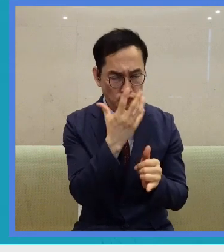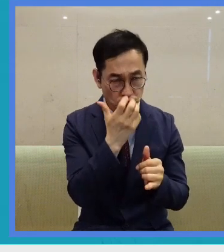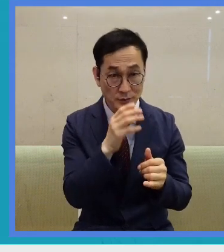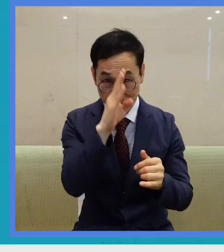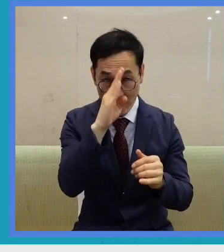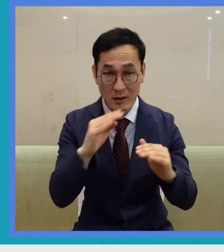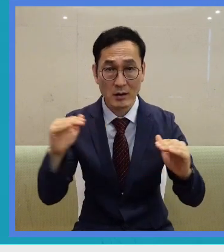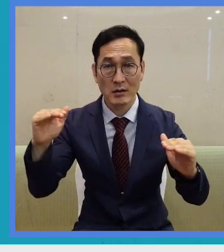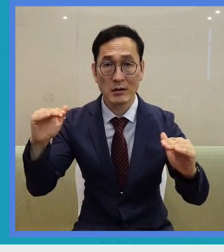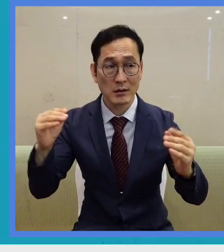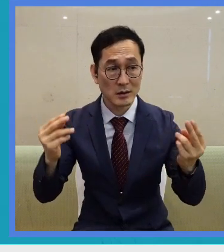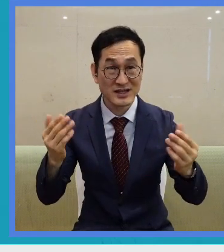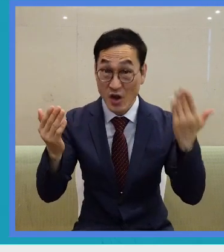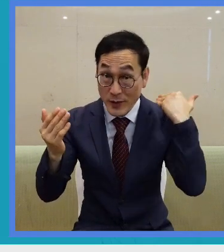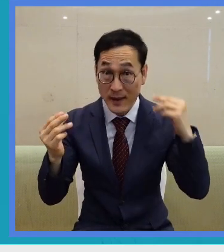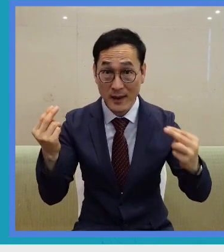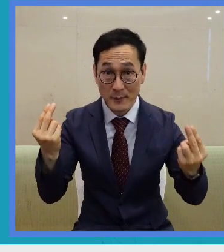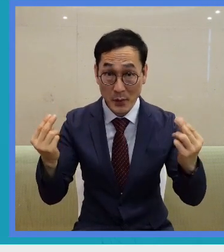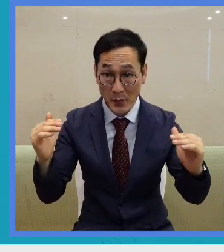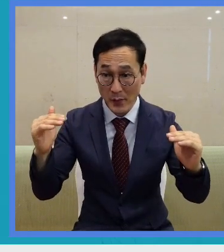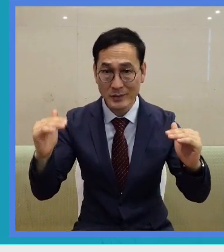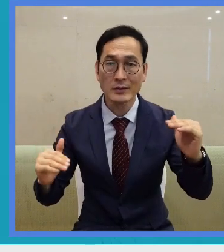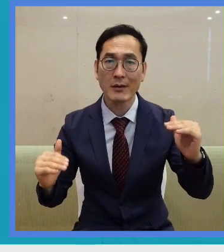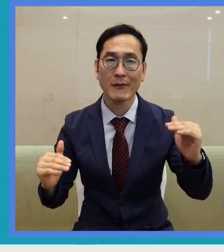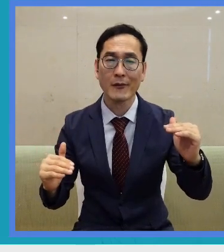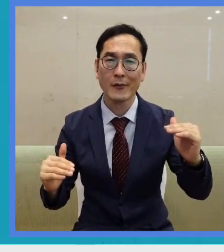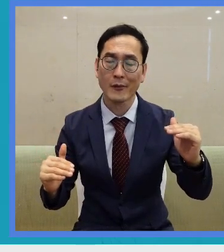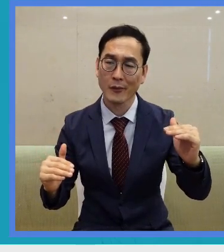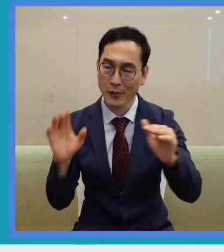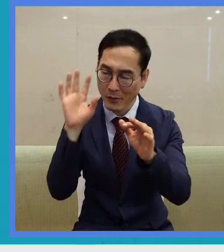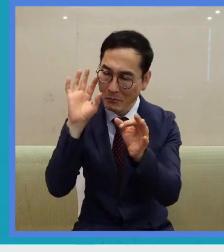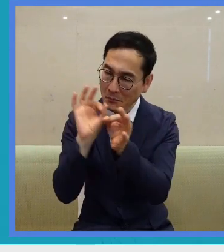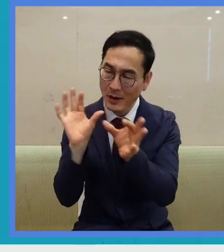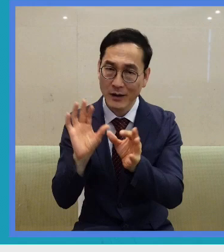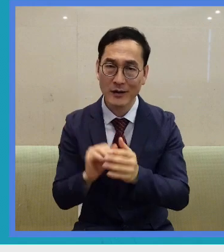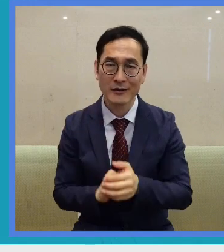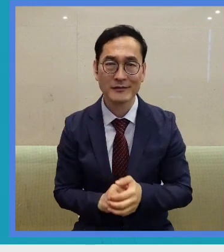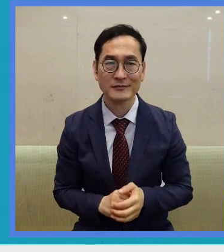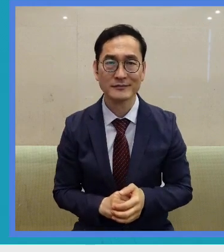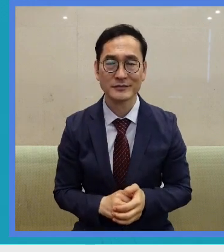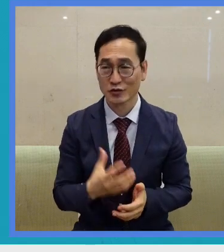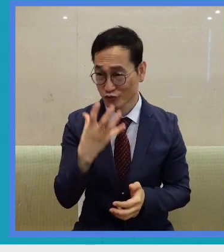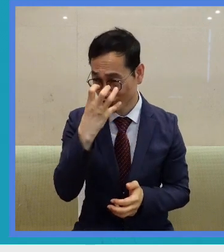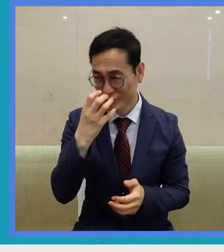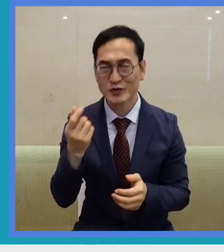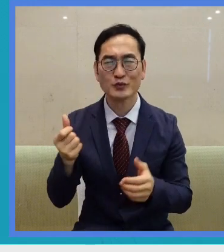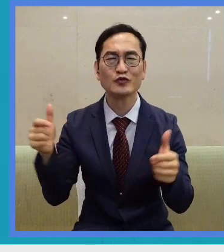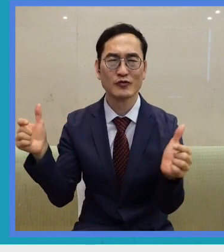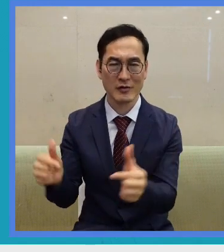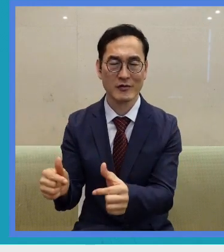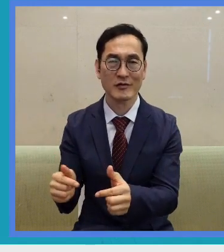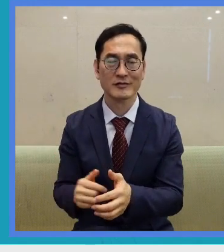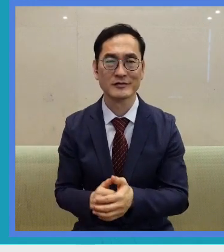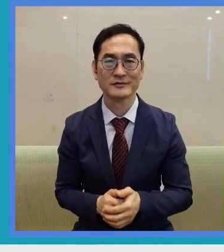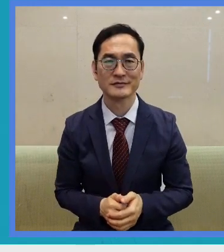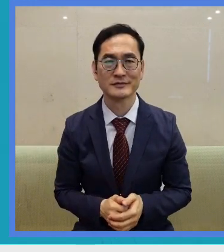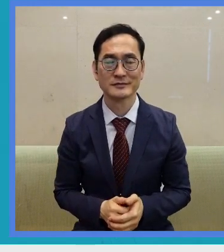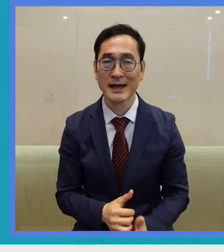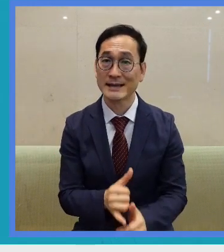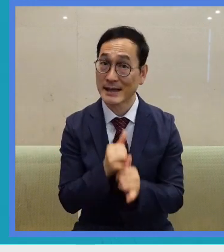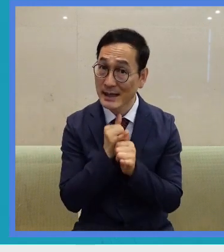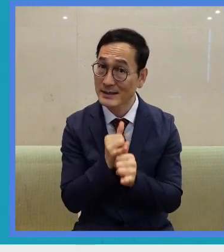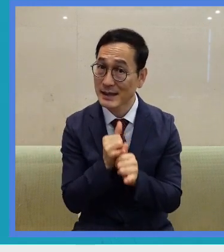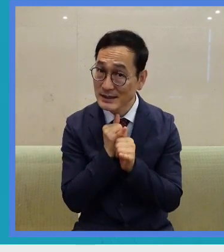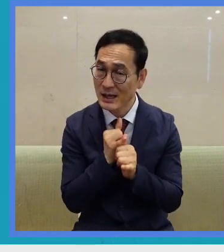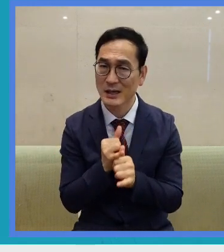그런 결과들을 볼 수 있게 됩니다. 특히 우울 증상들은 조금 이제 낮아졌는데 이런 자살 행동